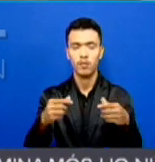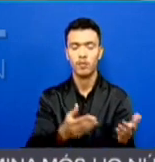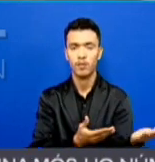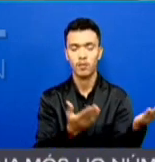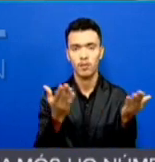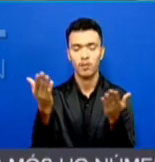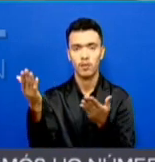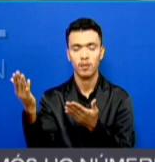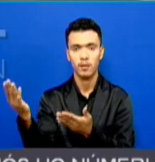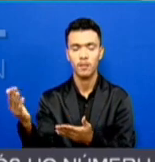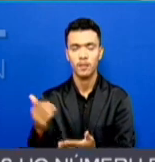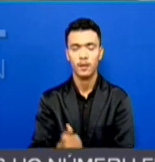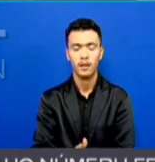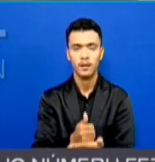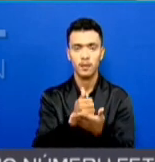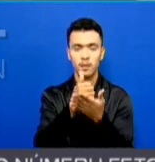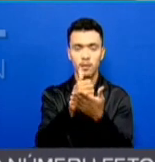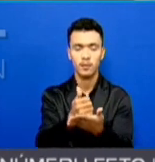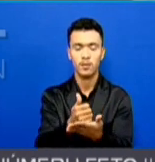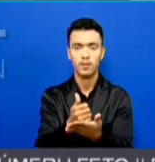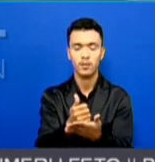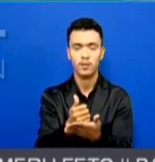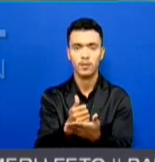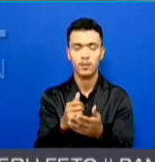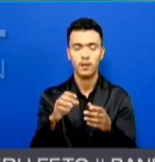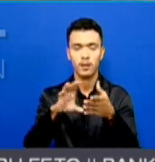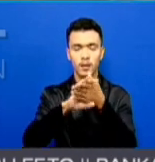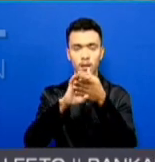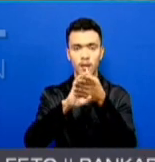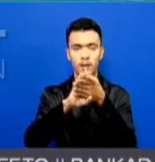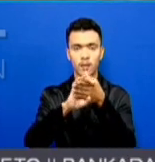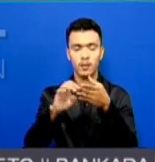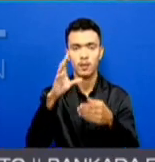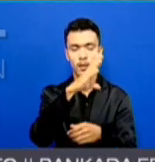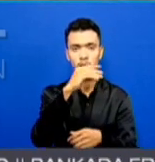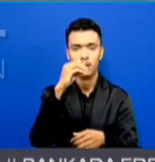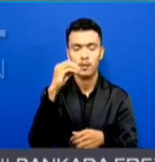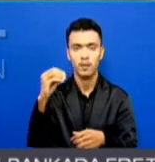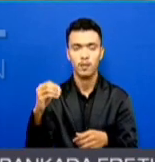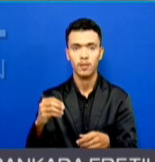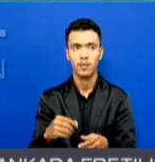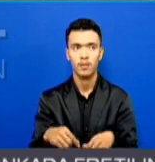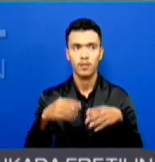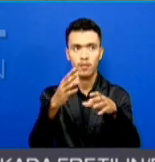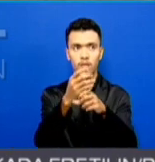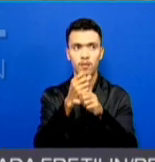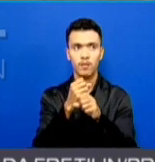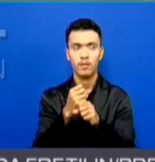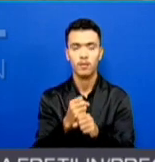bahat tratania rede eleitoral, mau Alex Aruka put kerasia